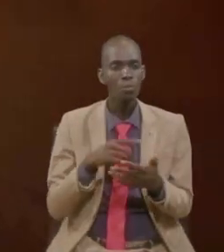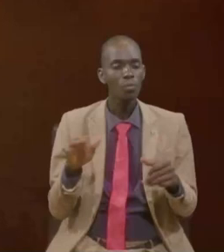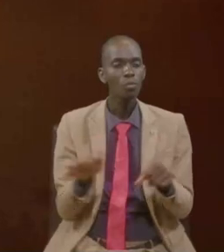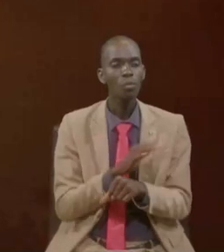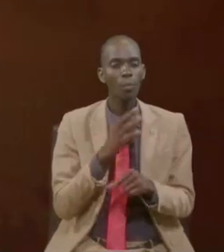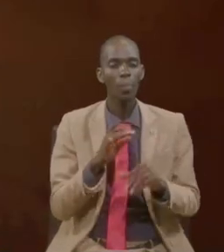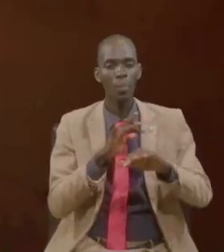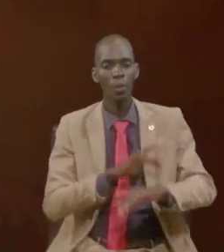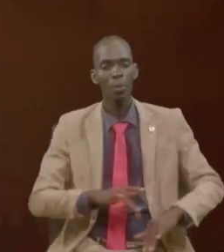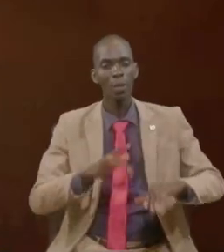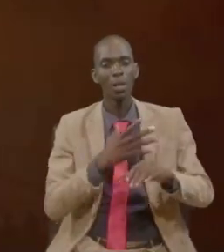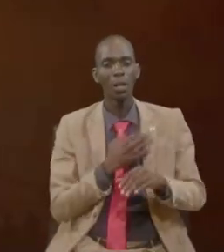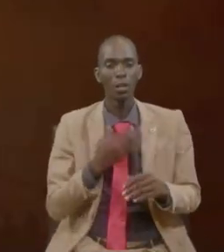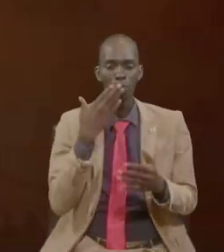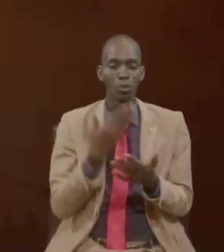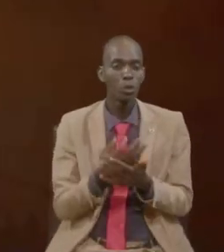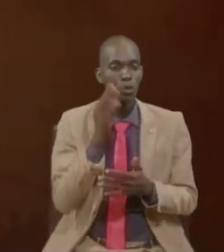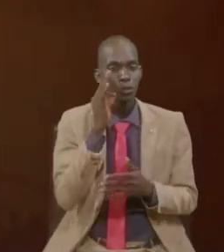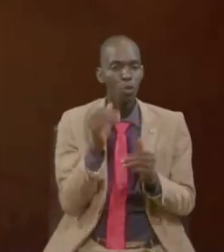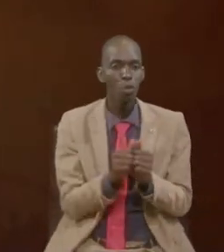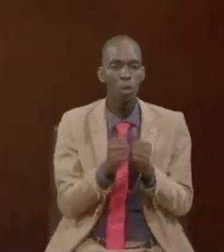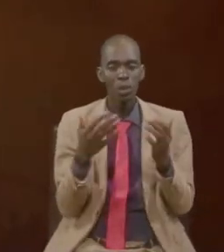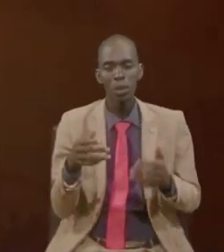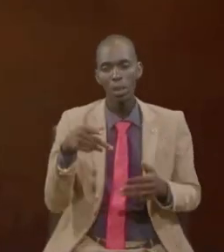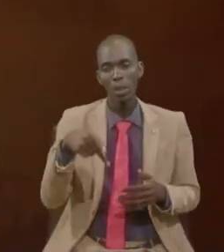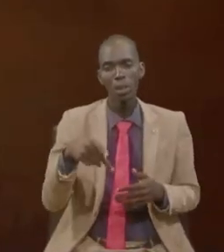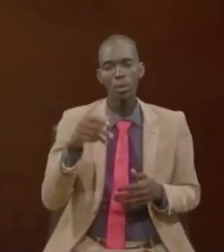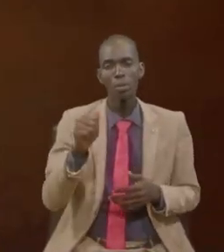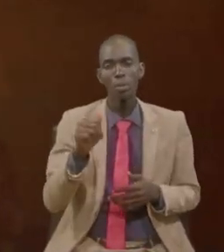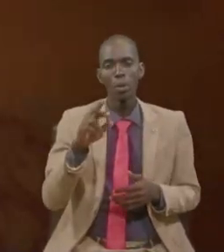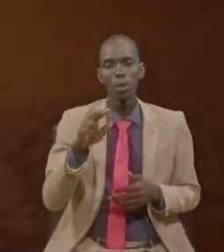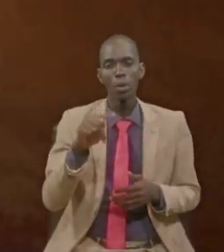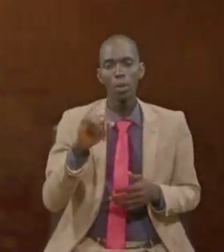de miséricorde et de bons fruits, exempte de duplicité,